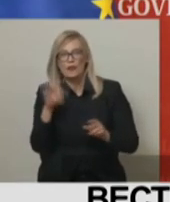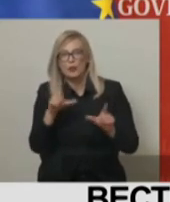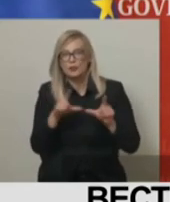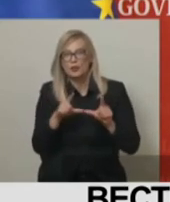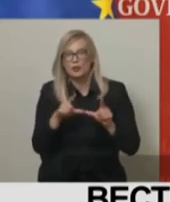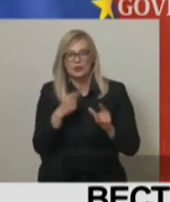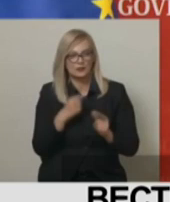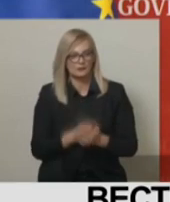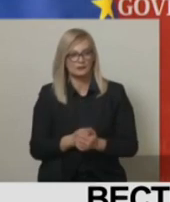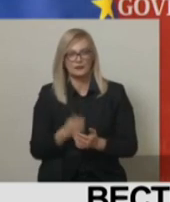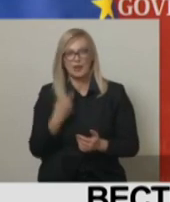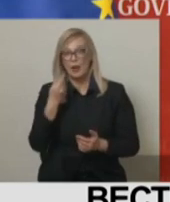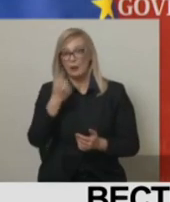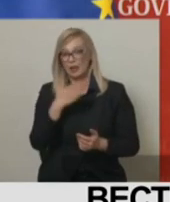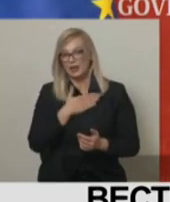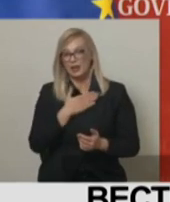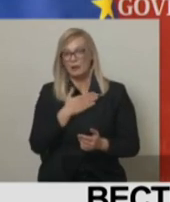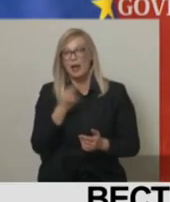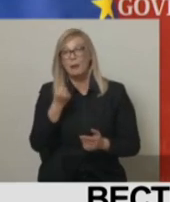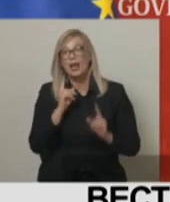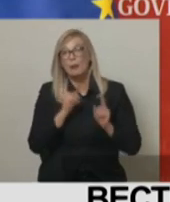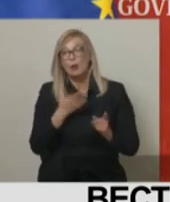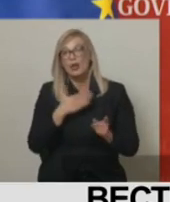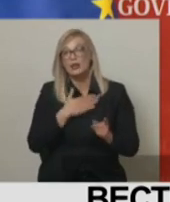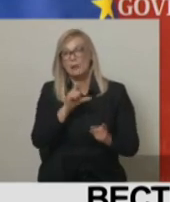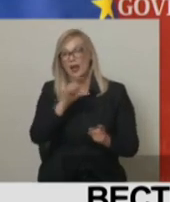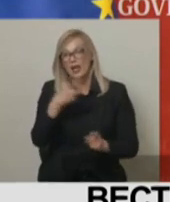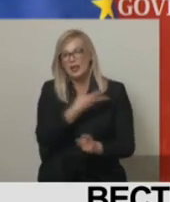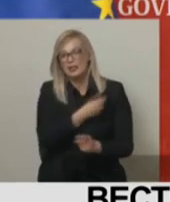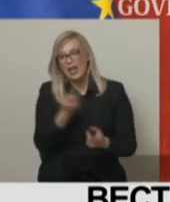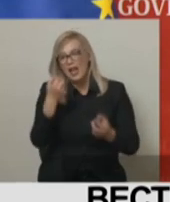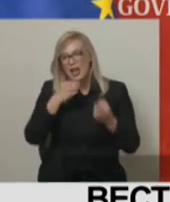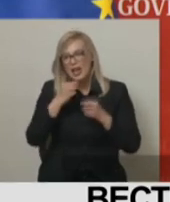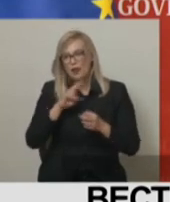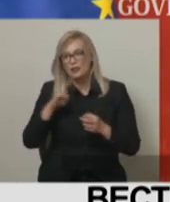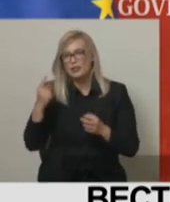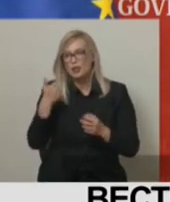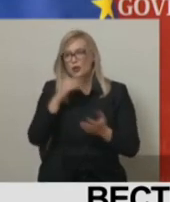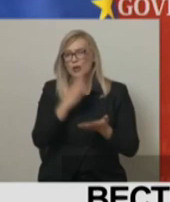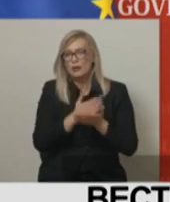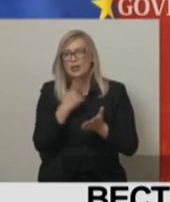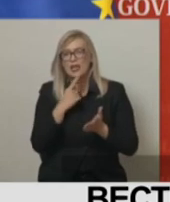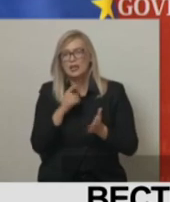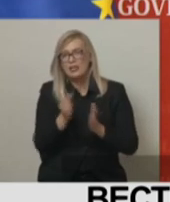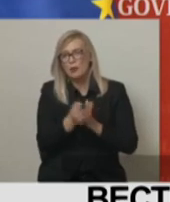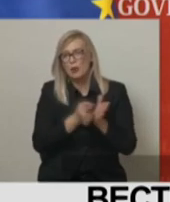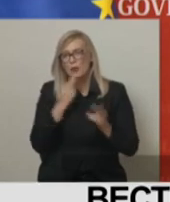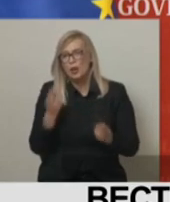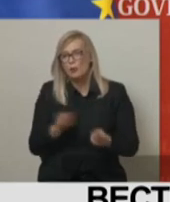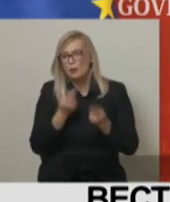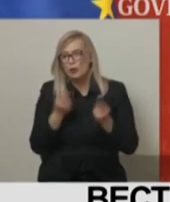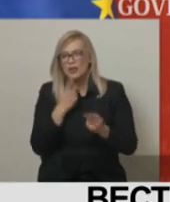да, директно пари има и пари мора да има за вакцината, за лековите, за се што ќе биде за побрзо, полесно и